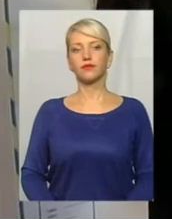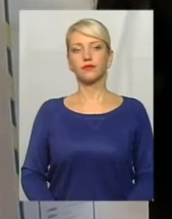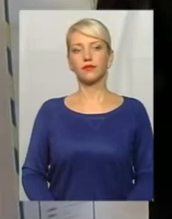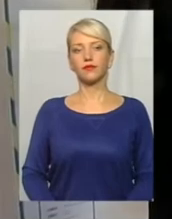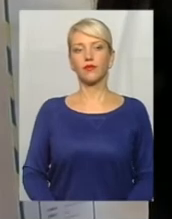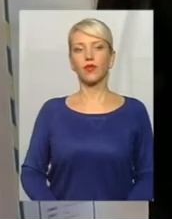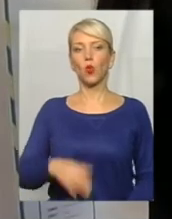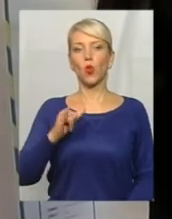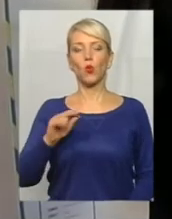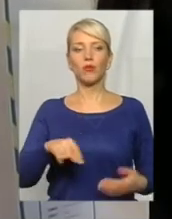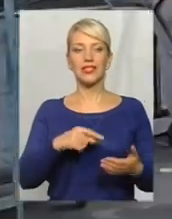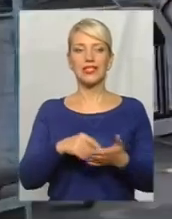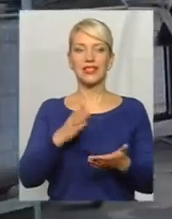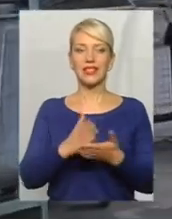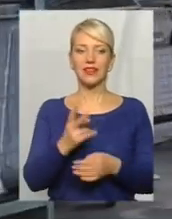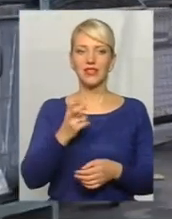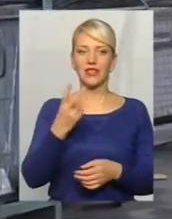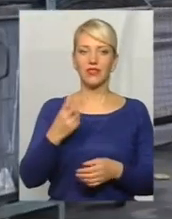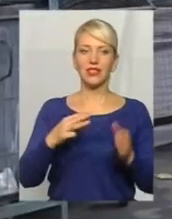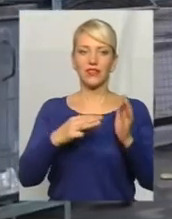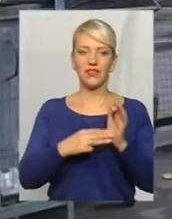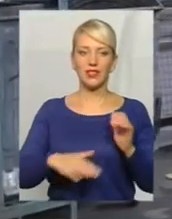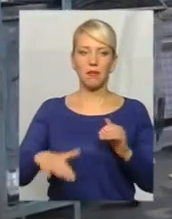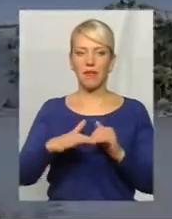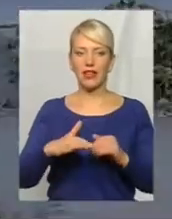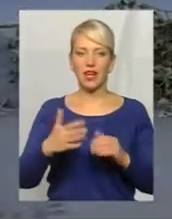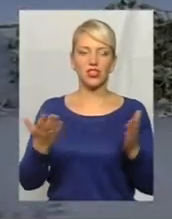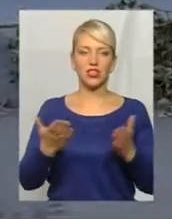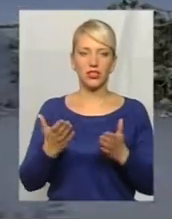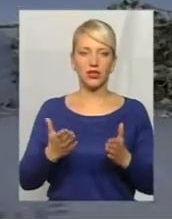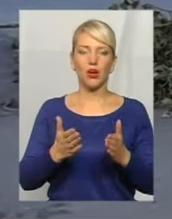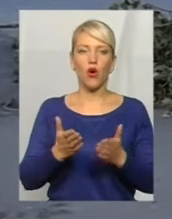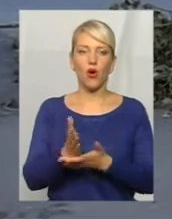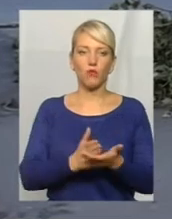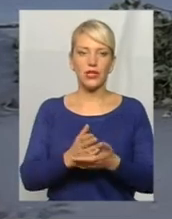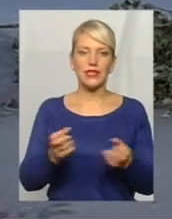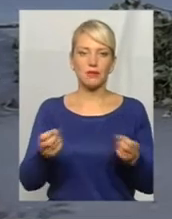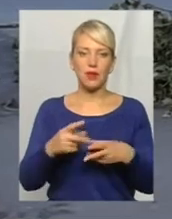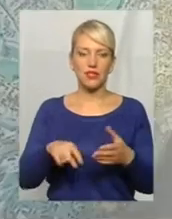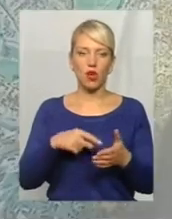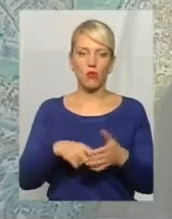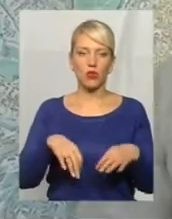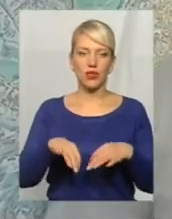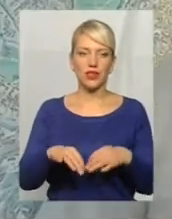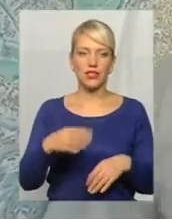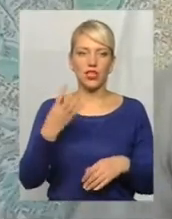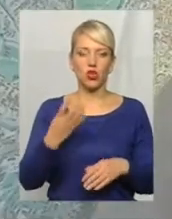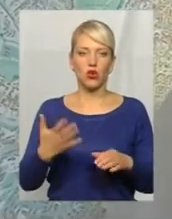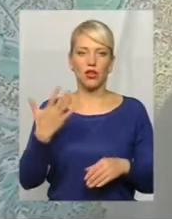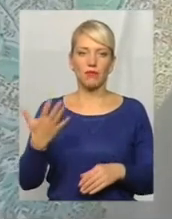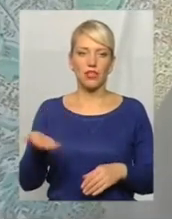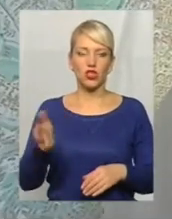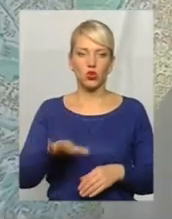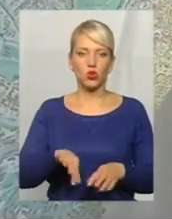В місті є 228 майданчиків, які, будемо казати, обслуговує спецкомунтранс. Порядка 45